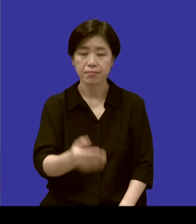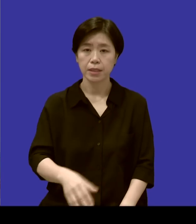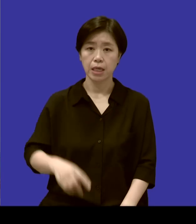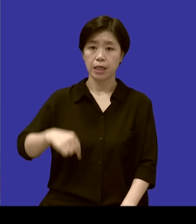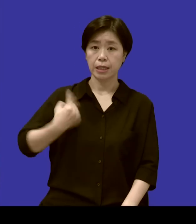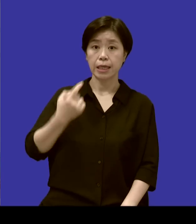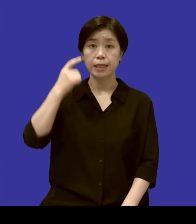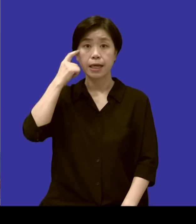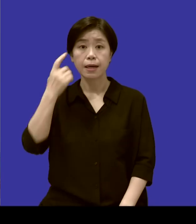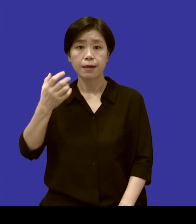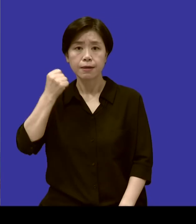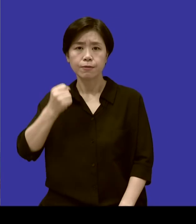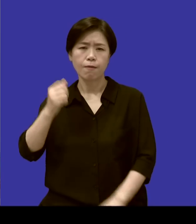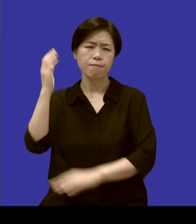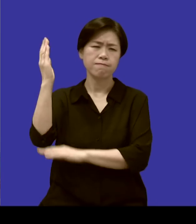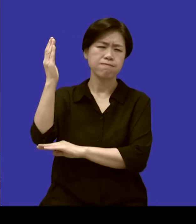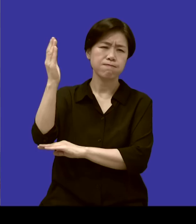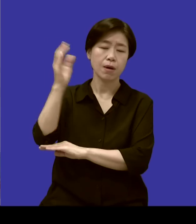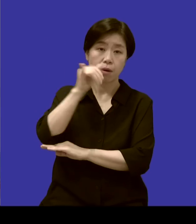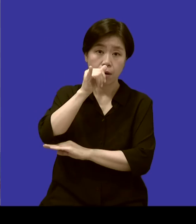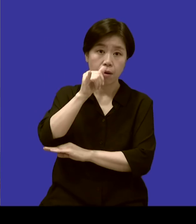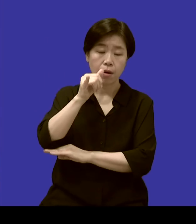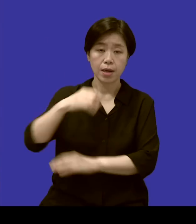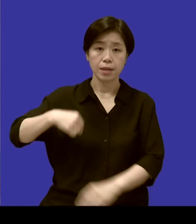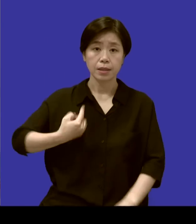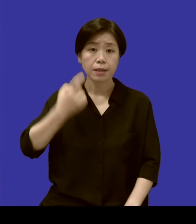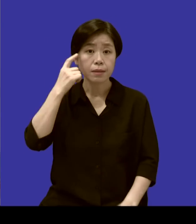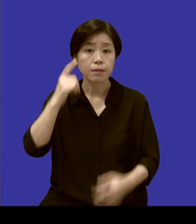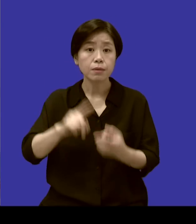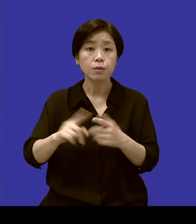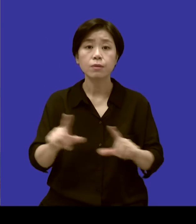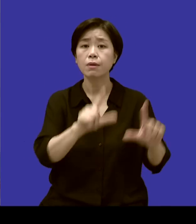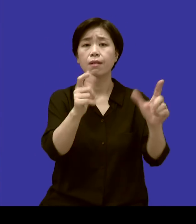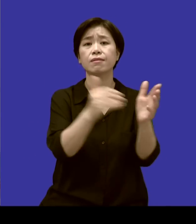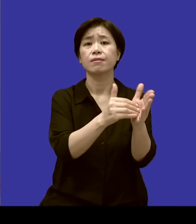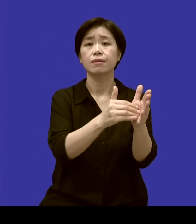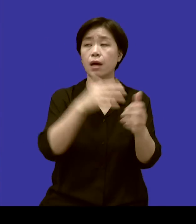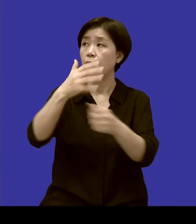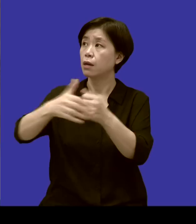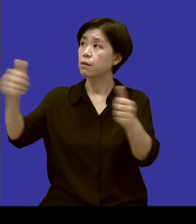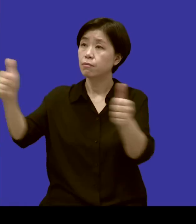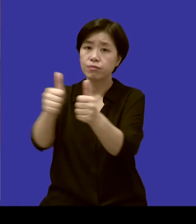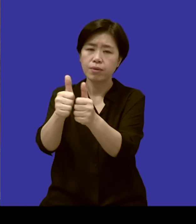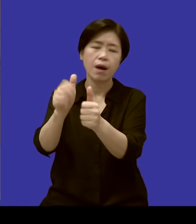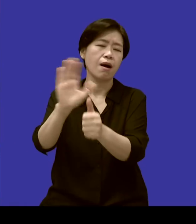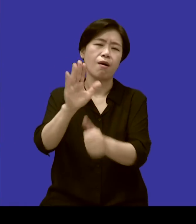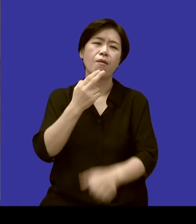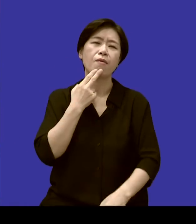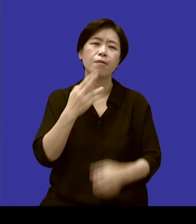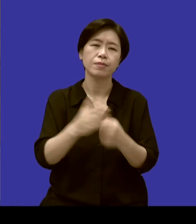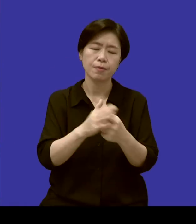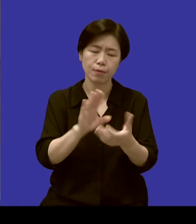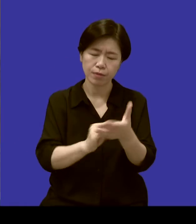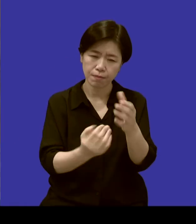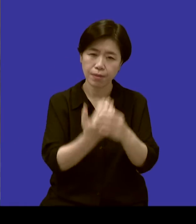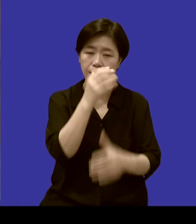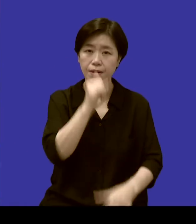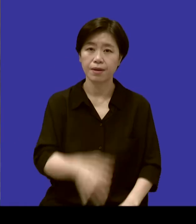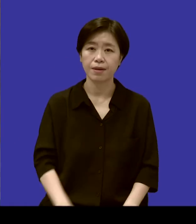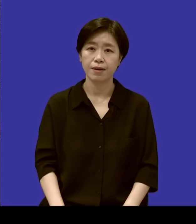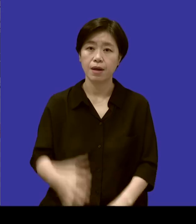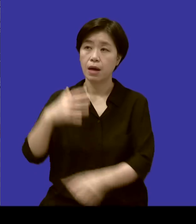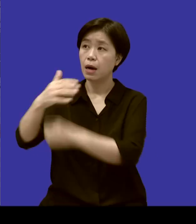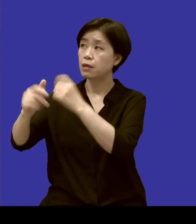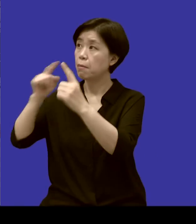목회하고 자기들의 생각과 판단으로 그냥 산 거야. 하나님이랑 뭐 함께한 게 아니었어요. 예. 하나님 말씀 따로 나 따로 그냥 각방 쓰면서